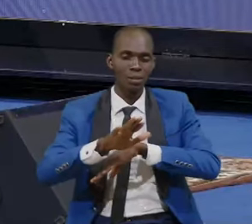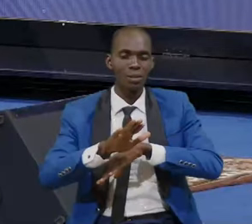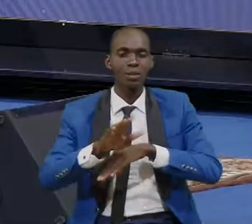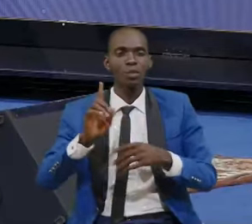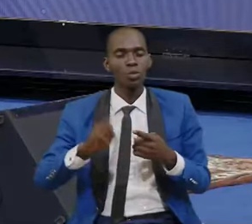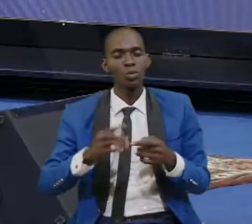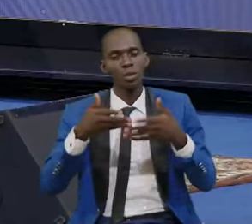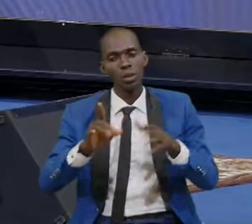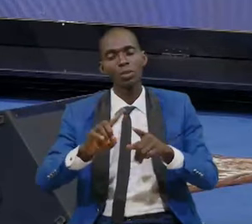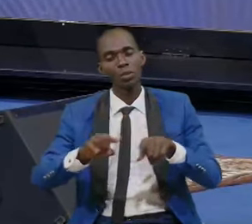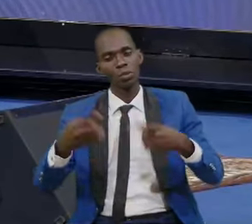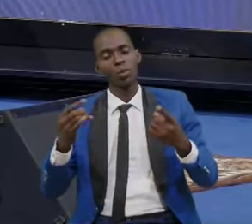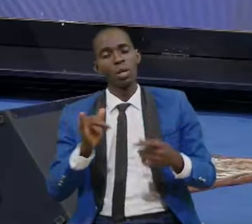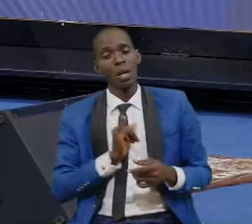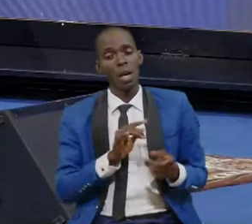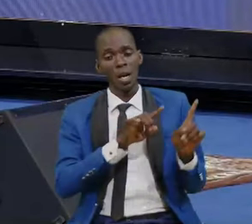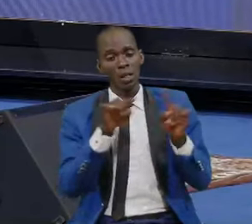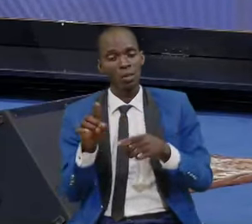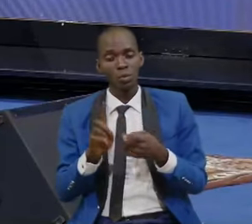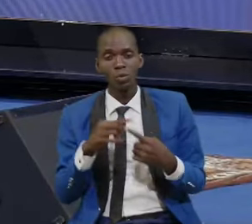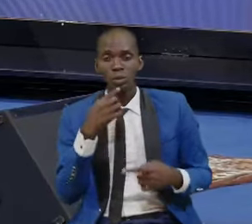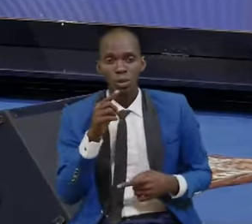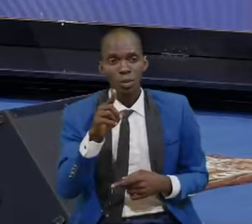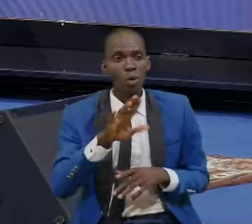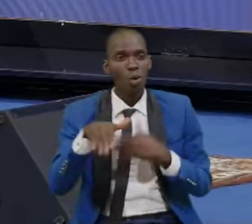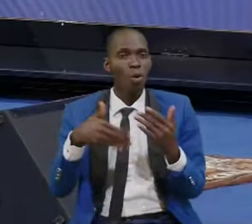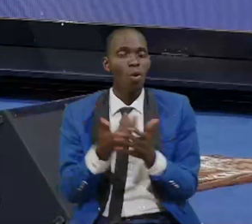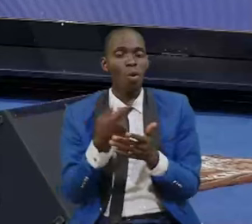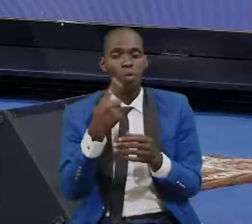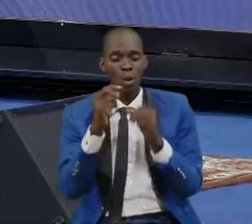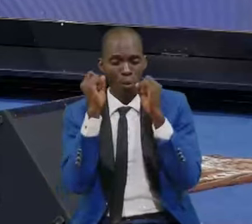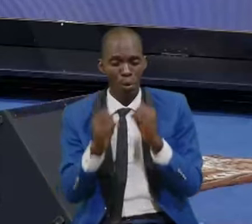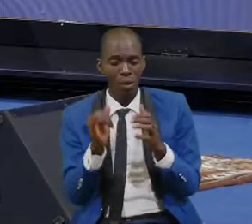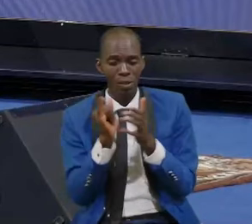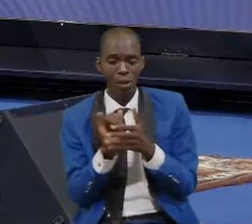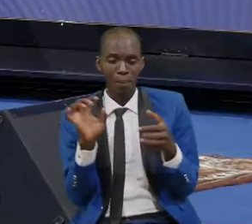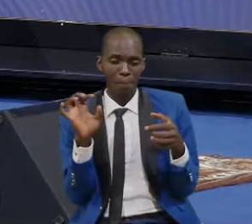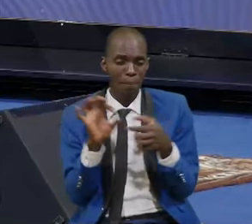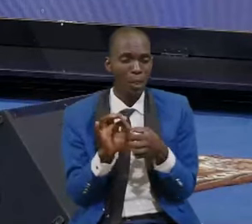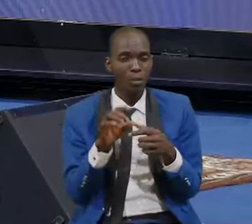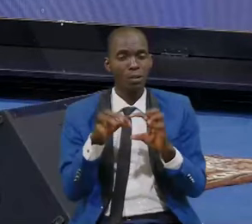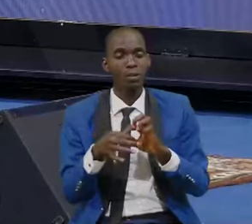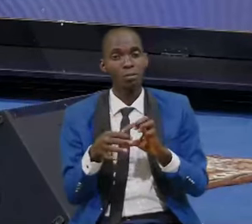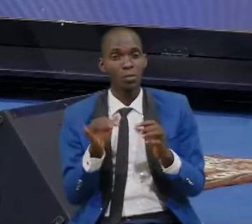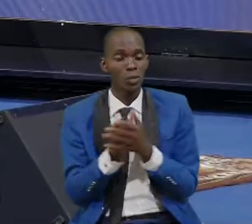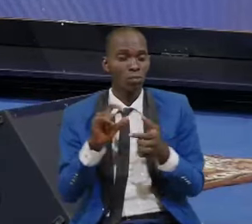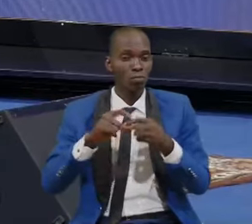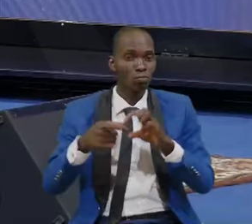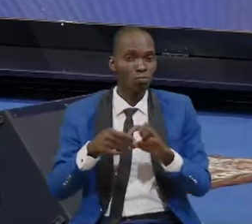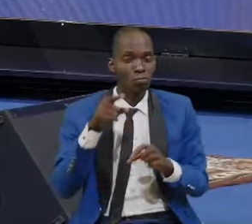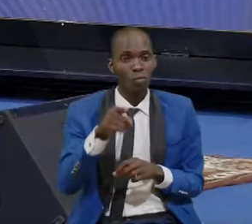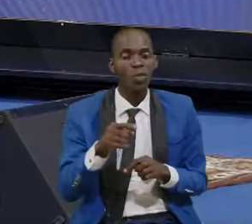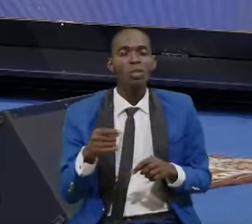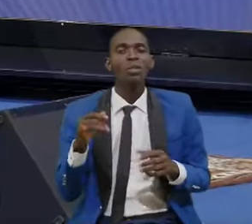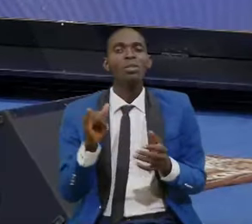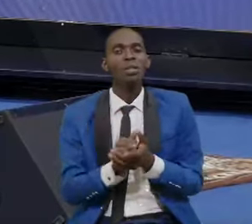Et je viens t'annoncer, toutes les puissances qui te liaient, elles ont réalisé qu'elles ne peuvent plus rien faire